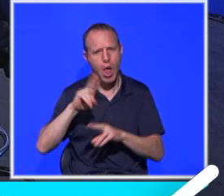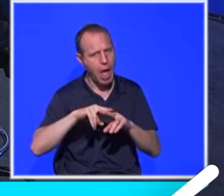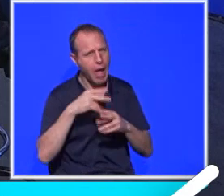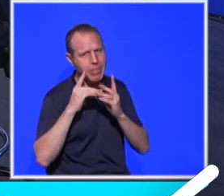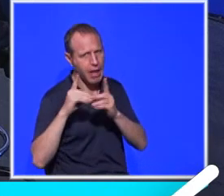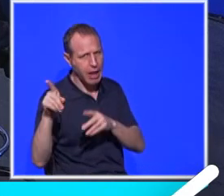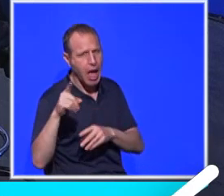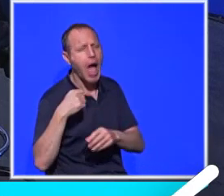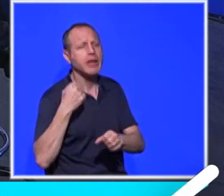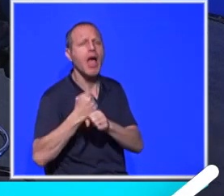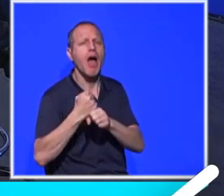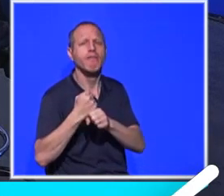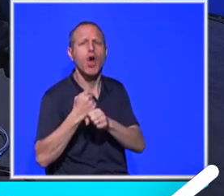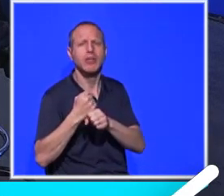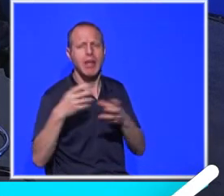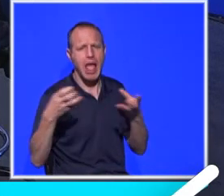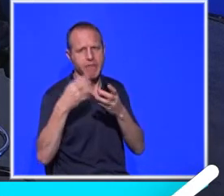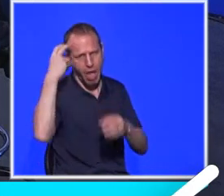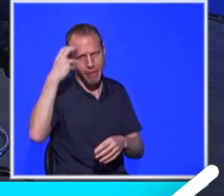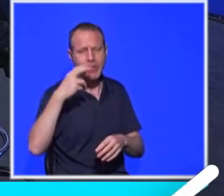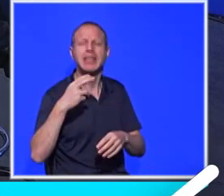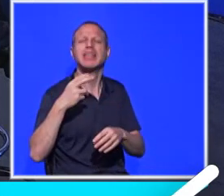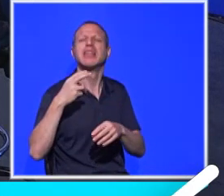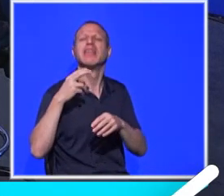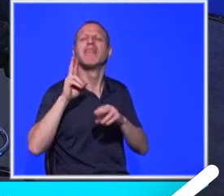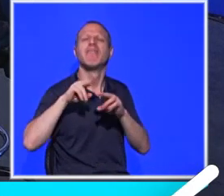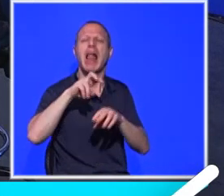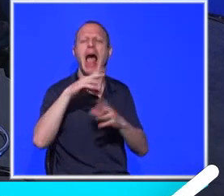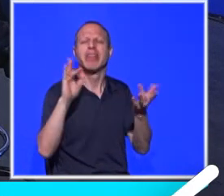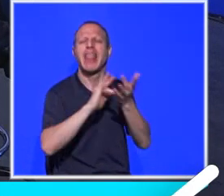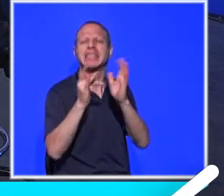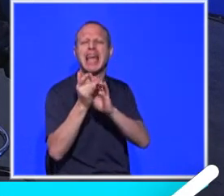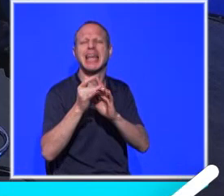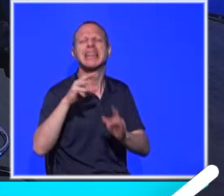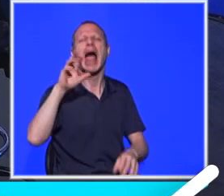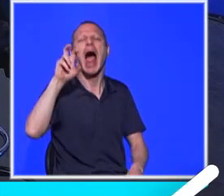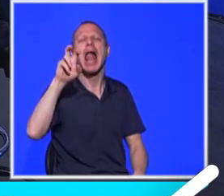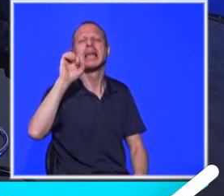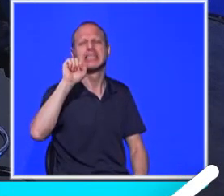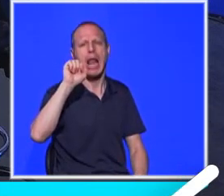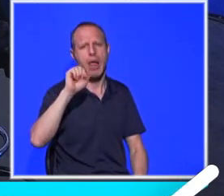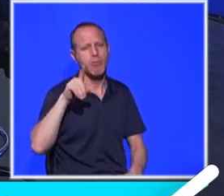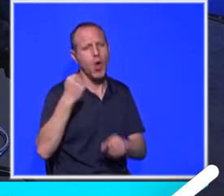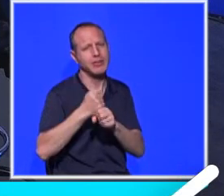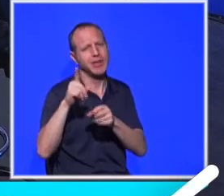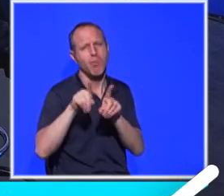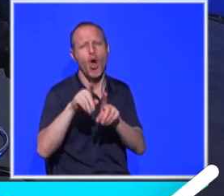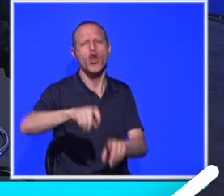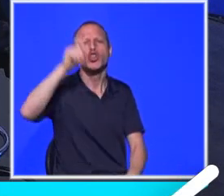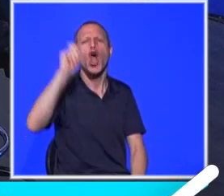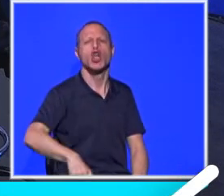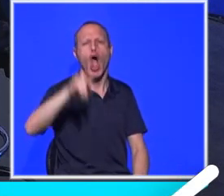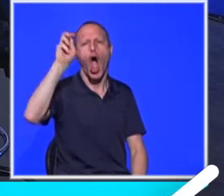הערבית, והלך לנצרת אצל עלי סלם. עושה בו יו-יו, ממש משחק אותו כמו טירון שלא יודע איפה הוא נמצא. מנסור עבאס אולי באמת